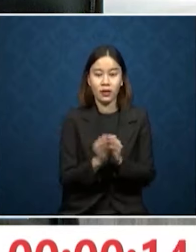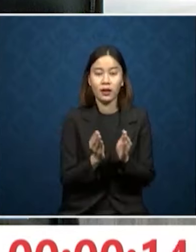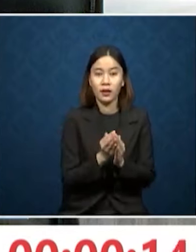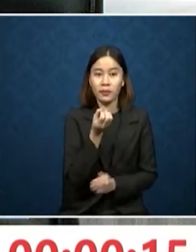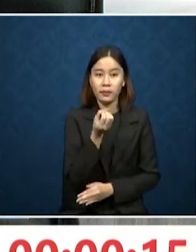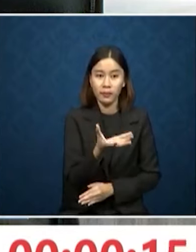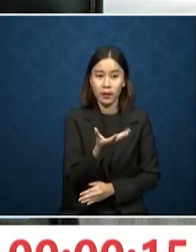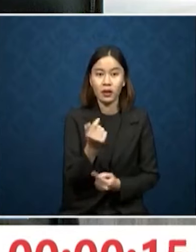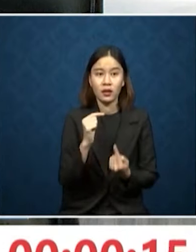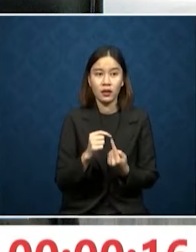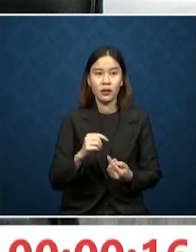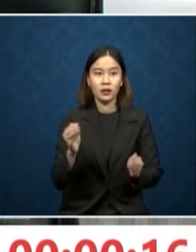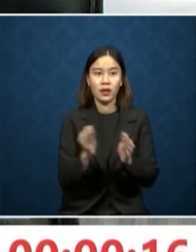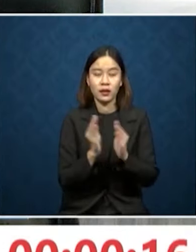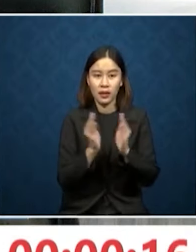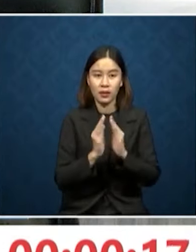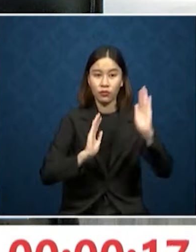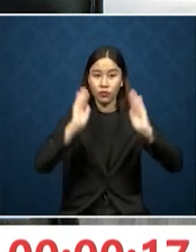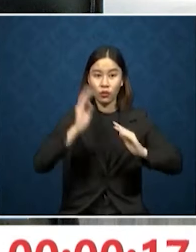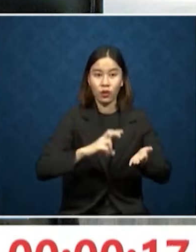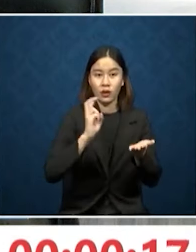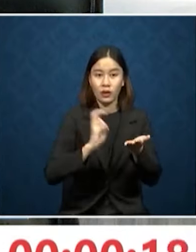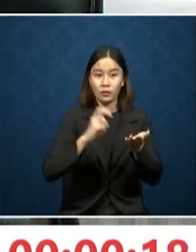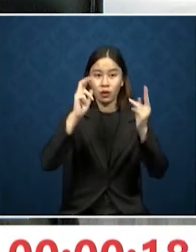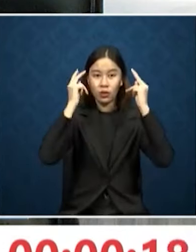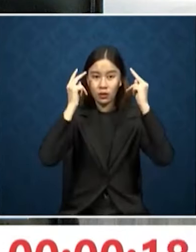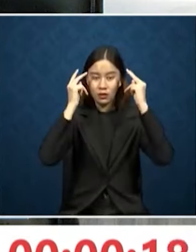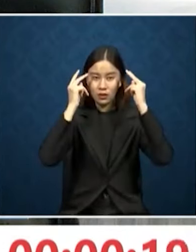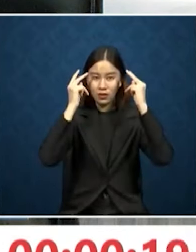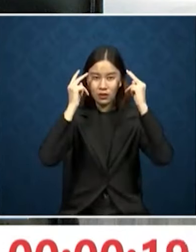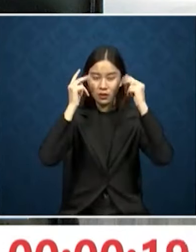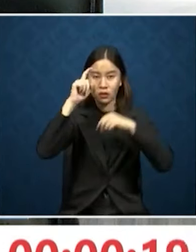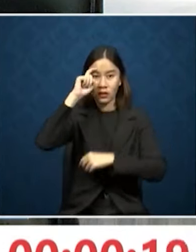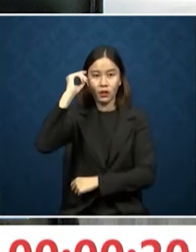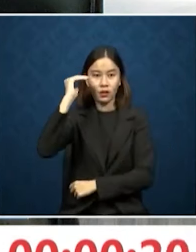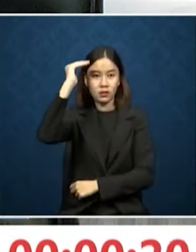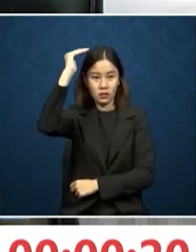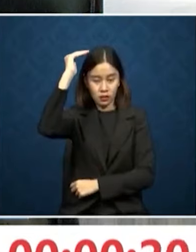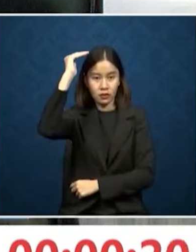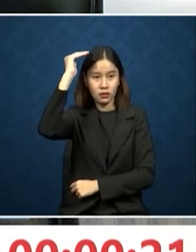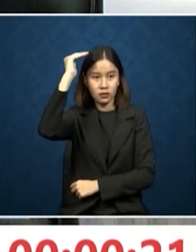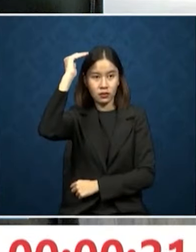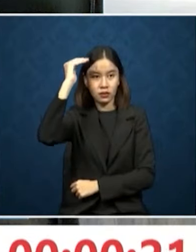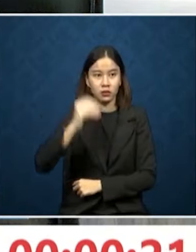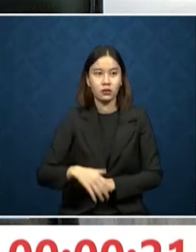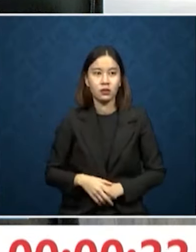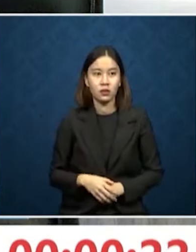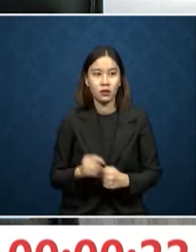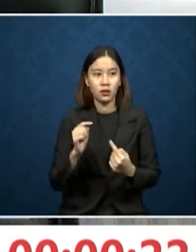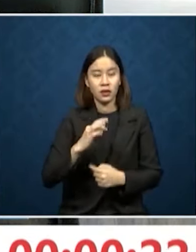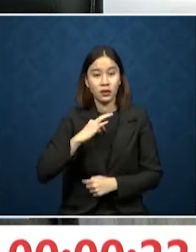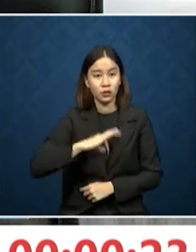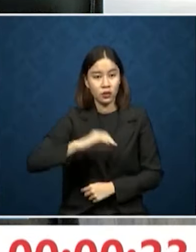ากพร้อมใจกันโหวตรับรองนายกเศรษฐาทวีสินด้วยความ